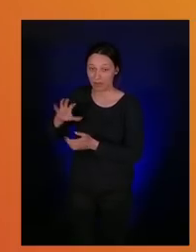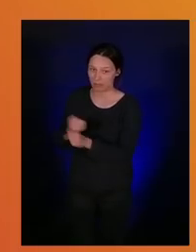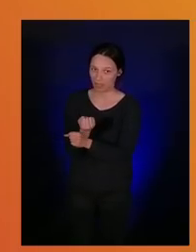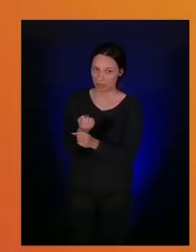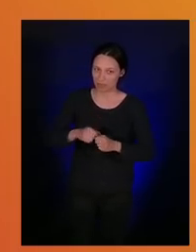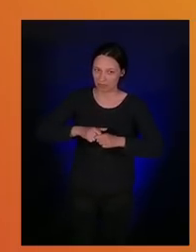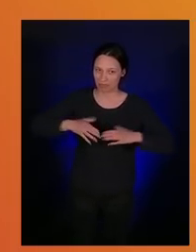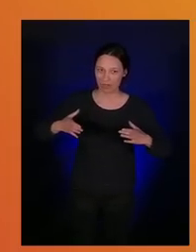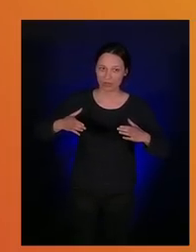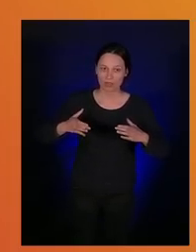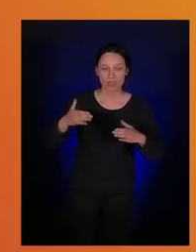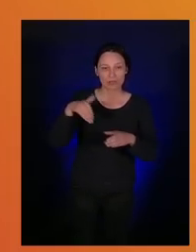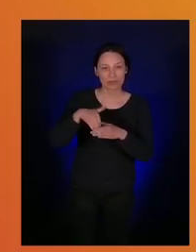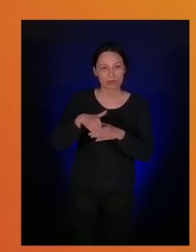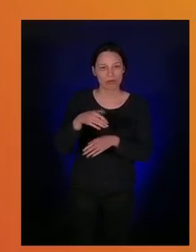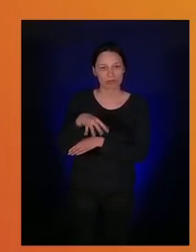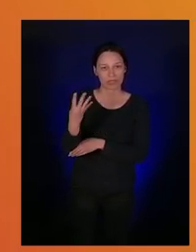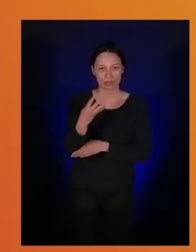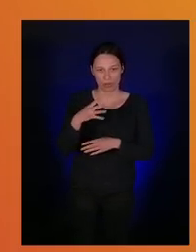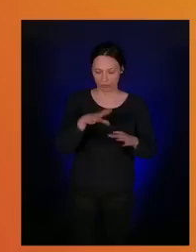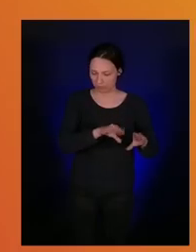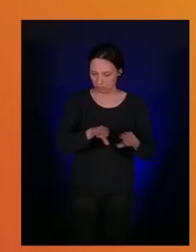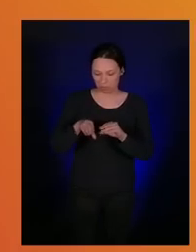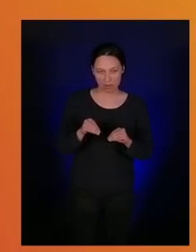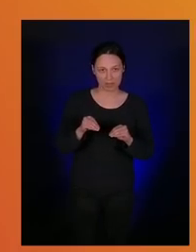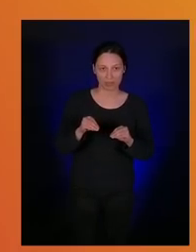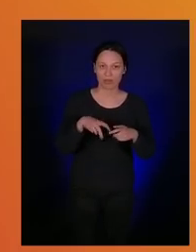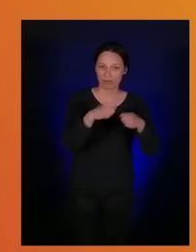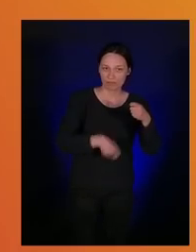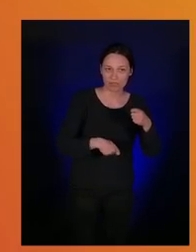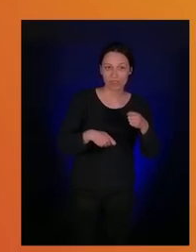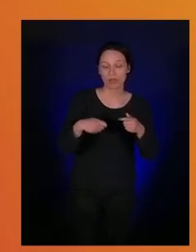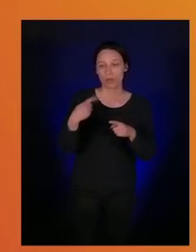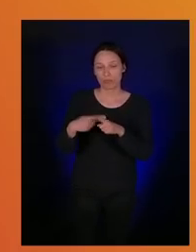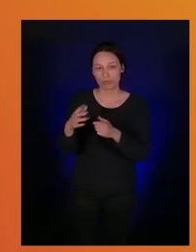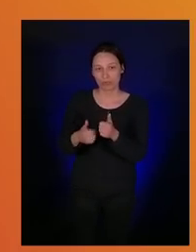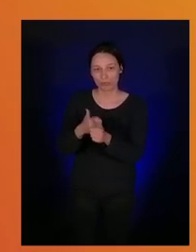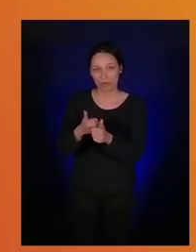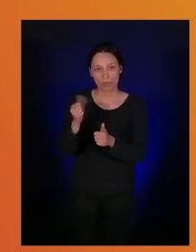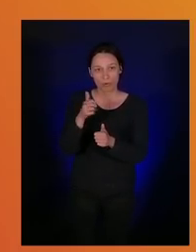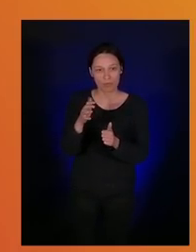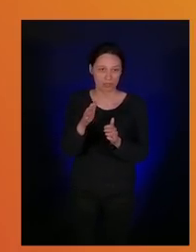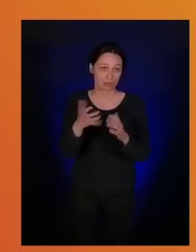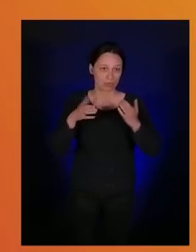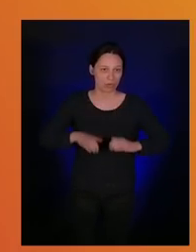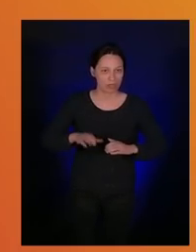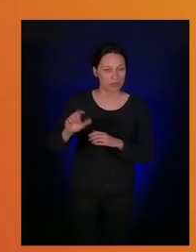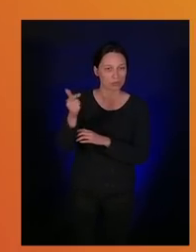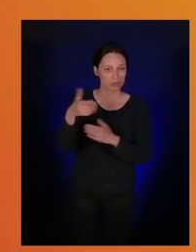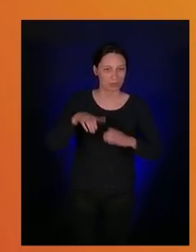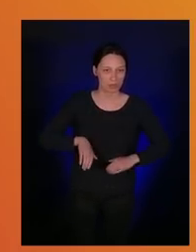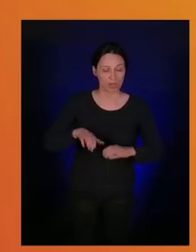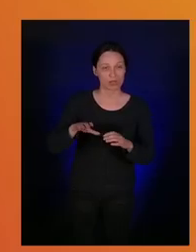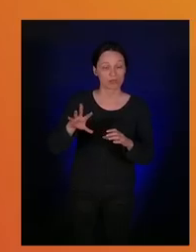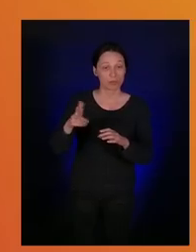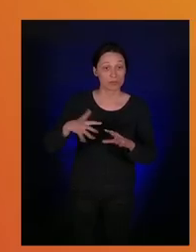sièges titulaires et suppléants au premier collège, 2 sièges titulaires et suppléants au deuxième collège, et on a réussi à avoir 10% au troisième